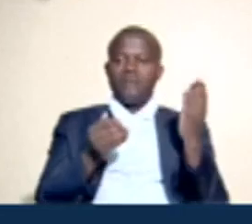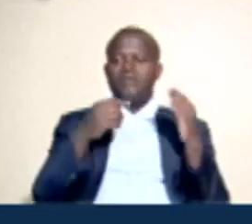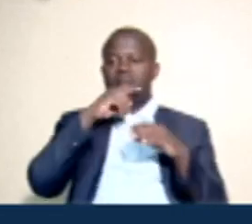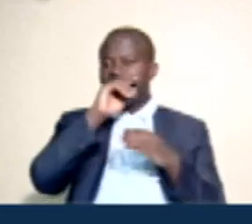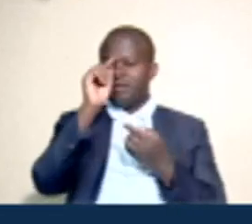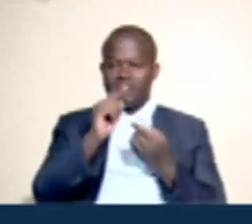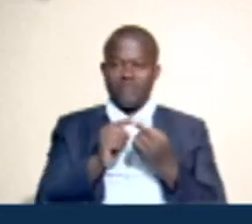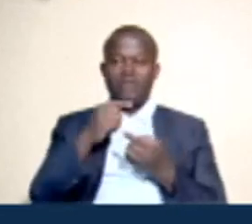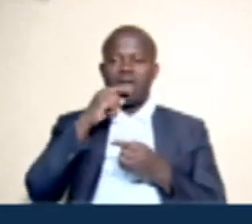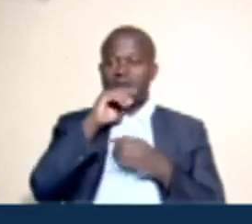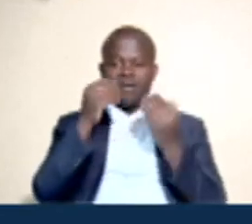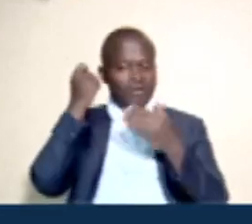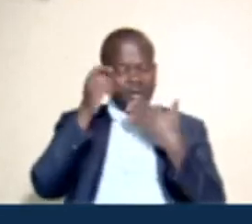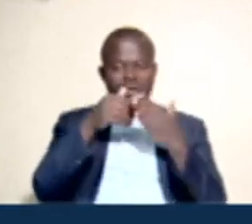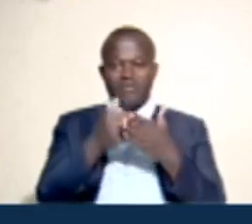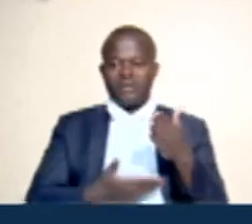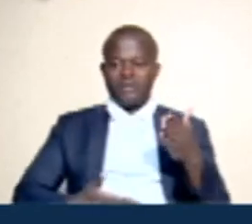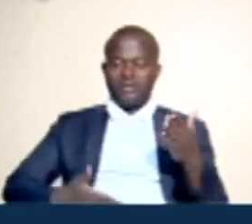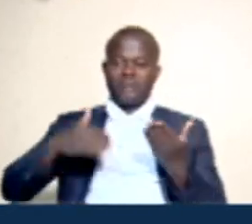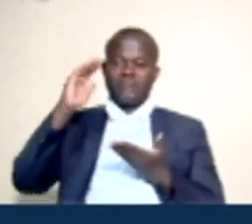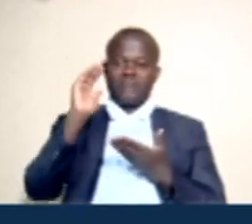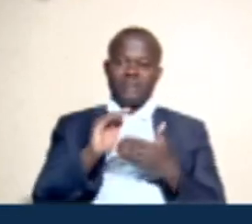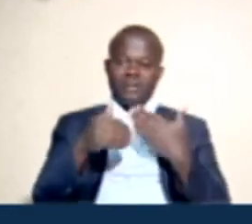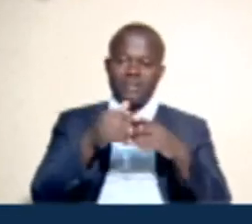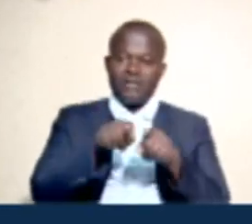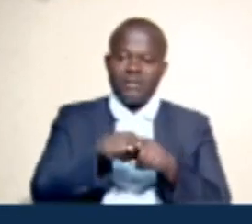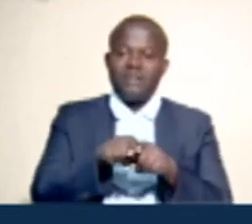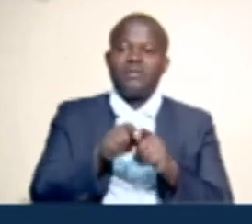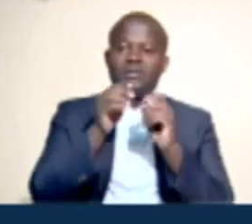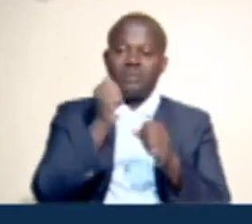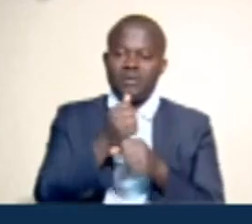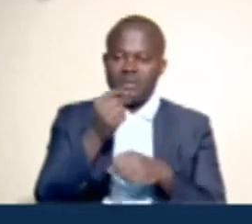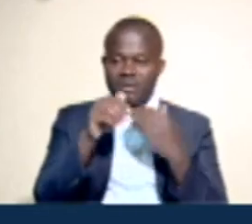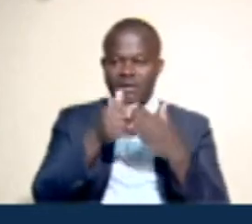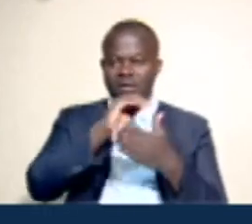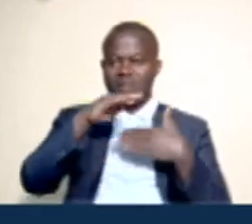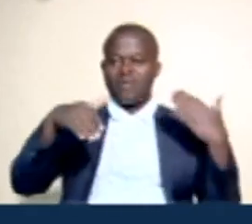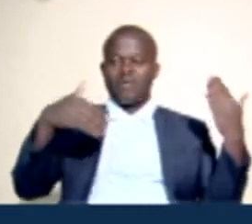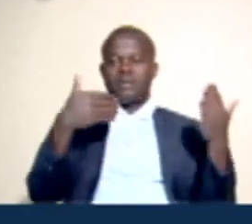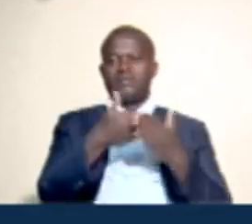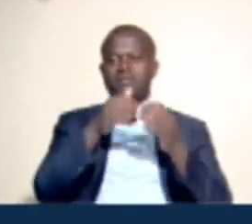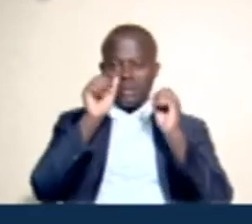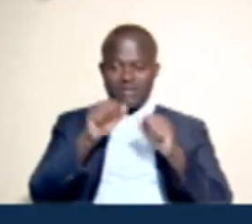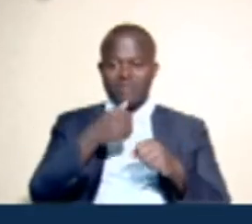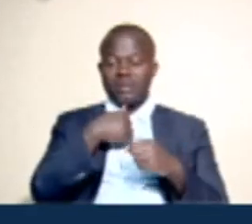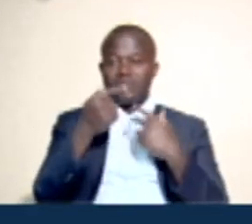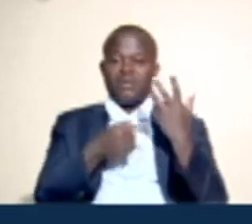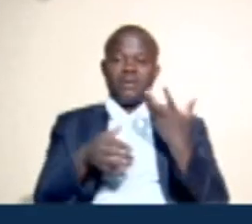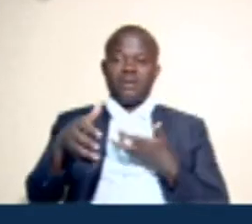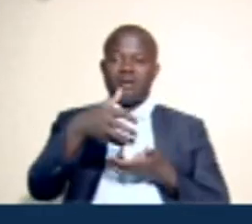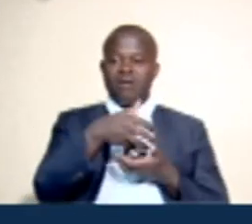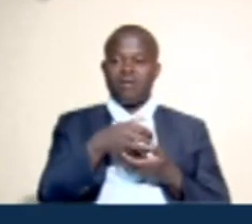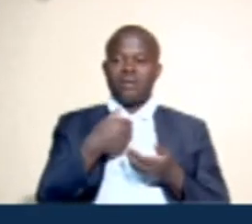Kawunga yamanutse urumva inzara yacogora. N'umuyede ukorewe amafaranga n'umukarani wari wese ashobora kugira ibyo ahabi kamugirira